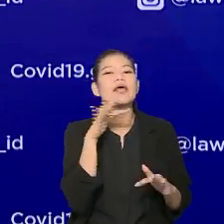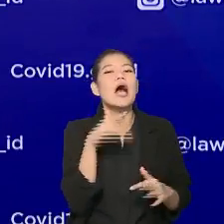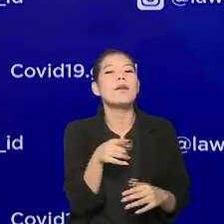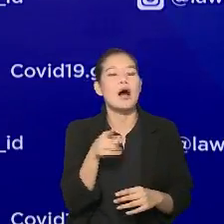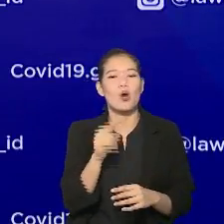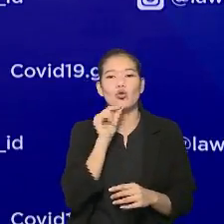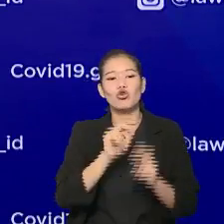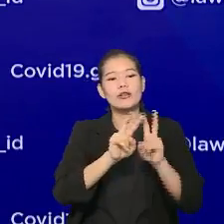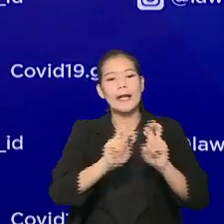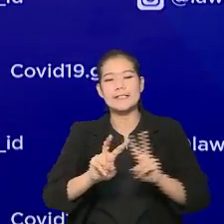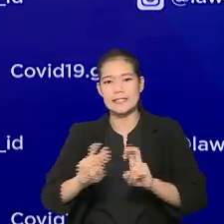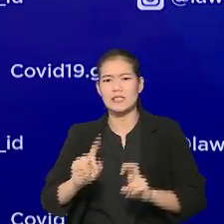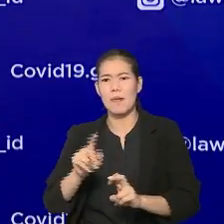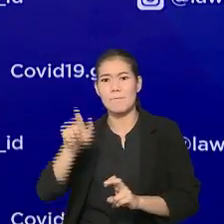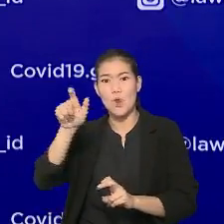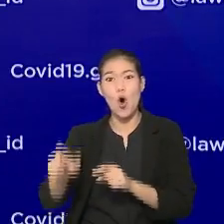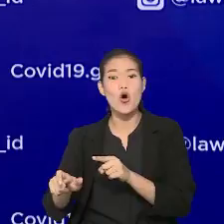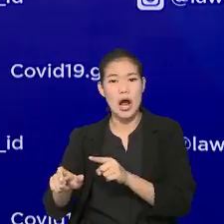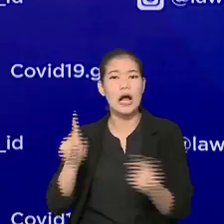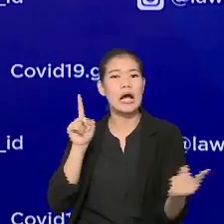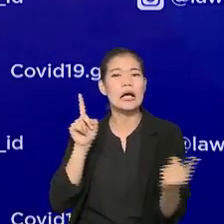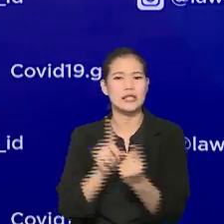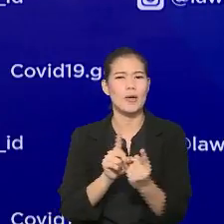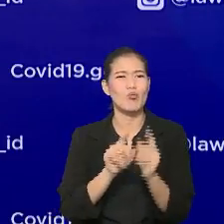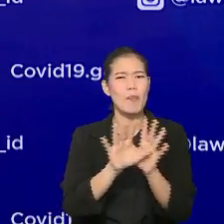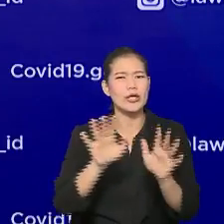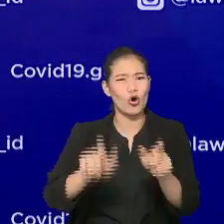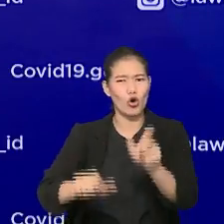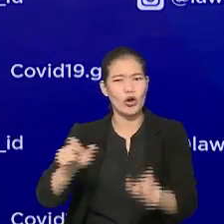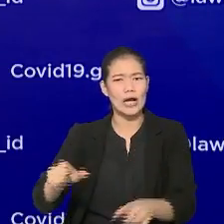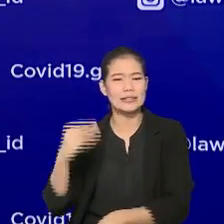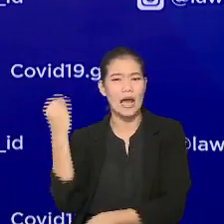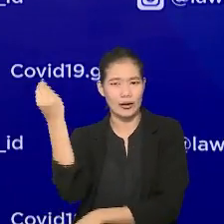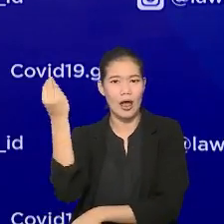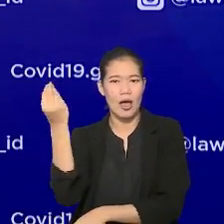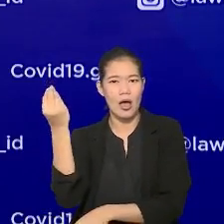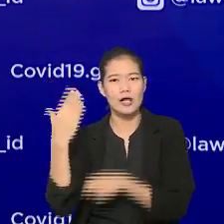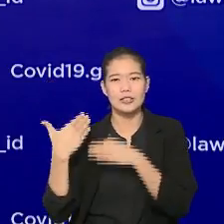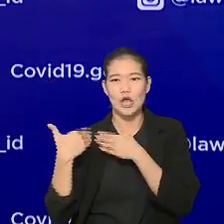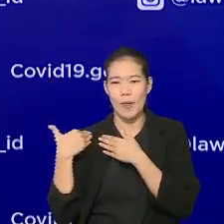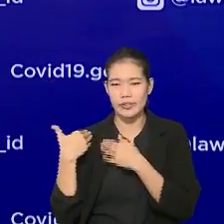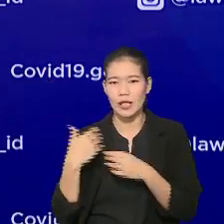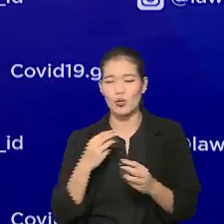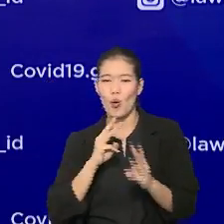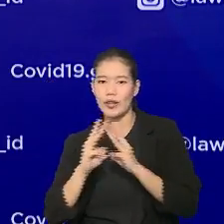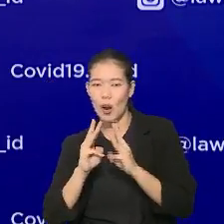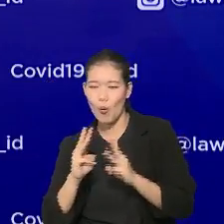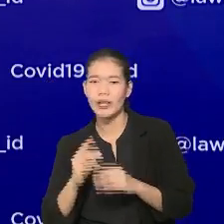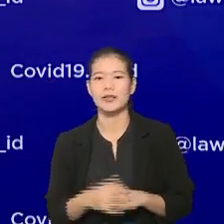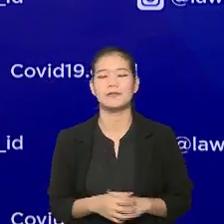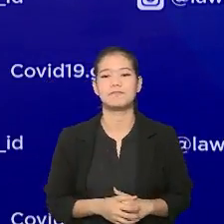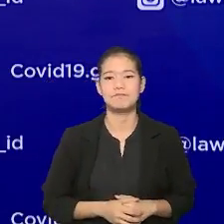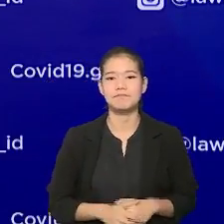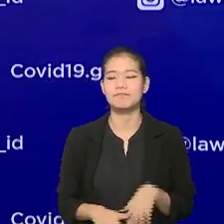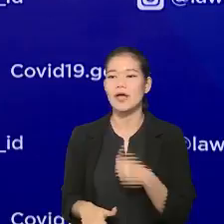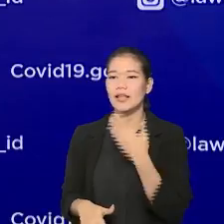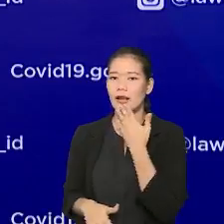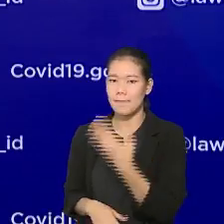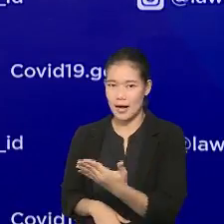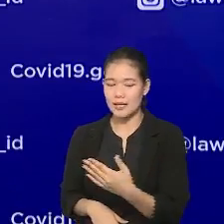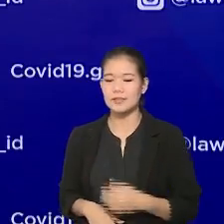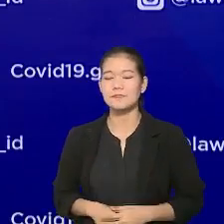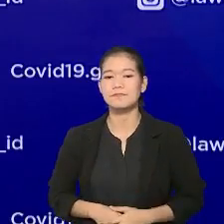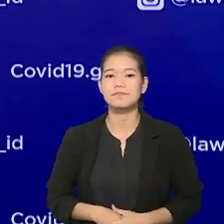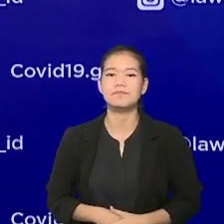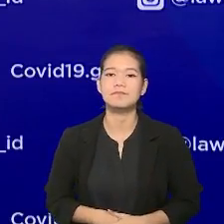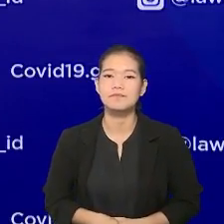untuk tracing karena yang bersangkutan telah bertemu dengan banyak orang di Jakarta termasuk pejabat dan wartawan? Terima kasih. Terima kasih pada